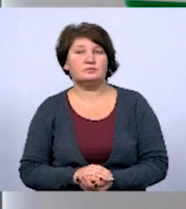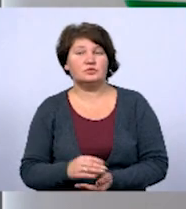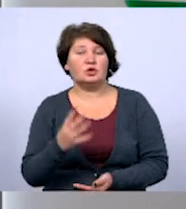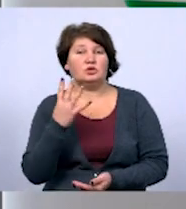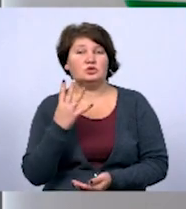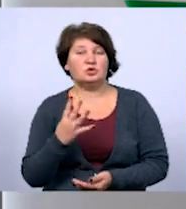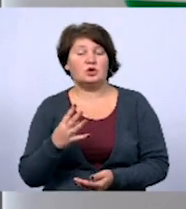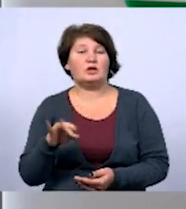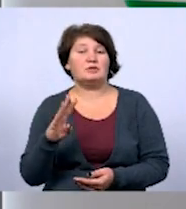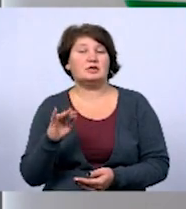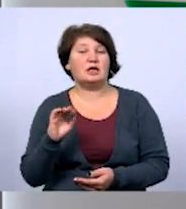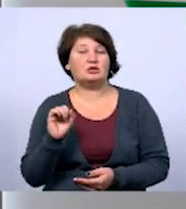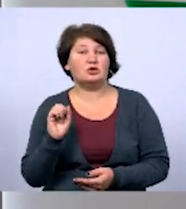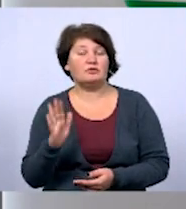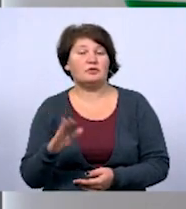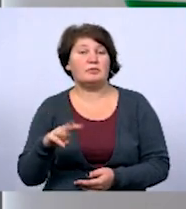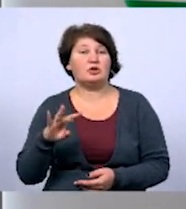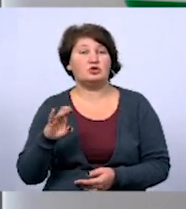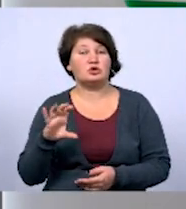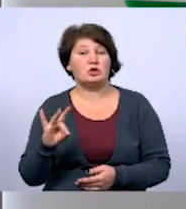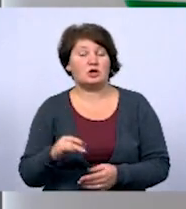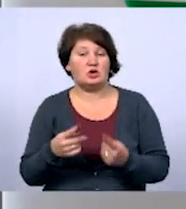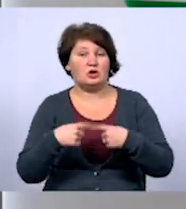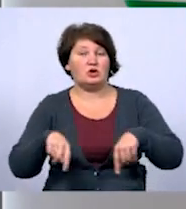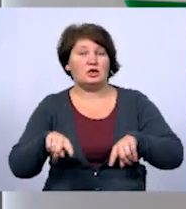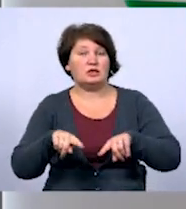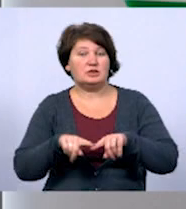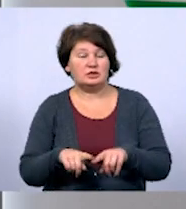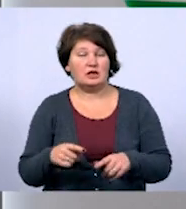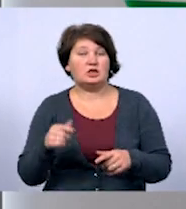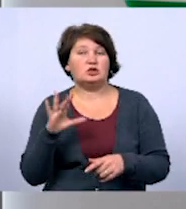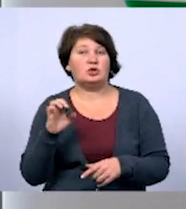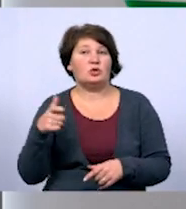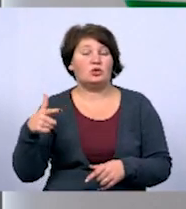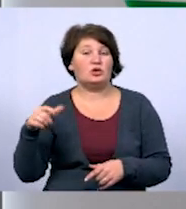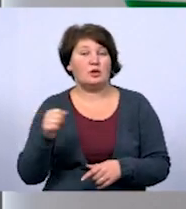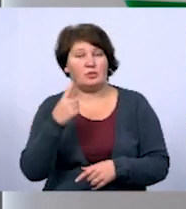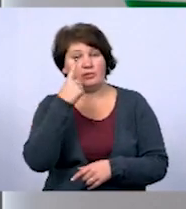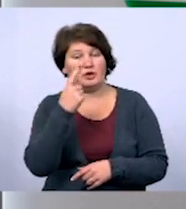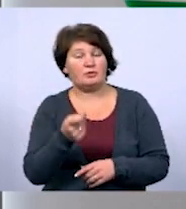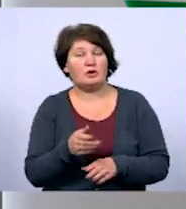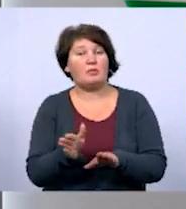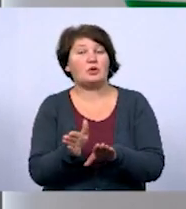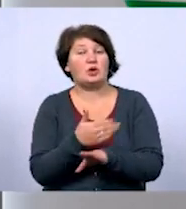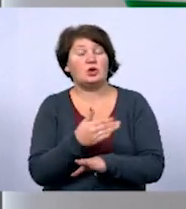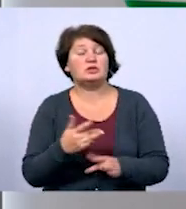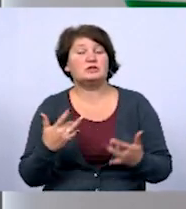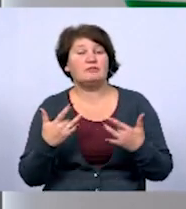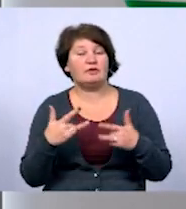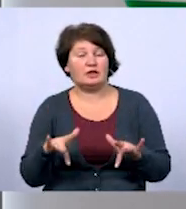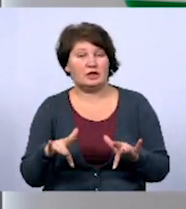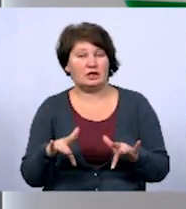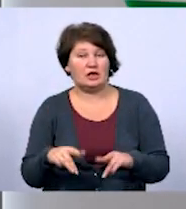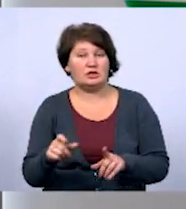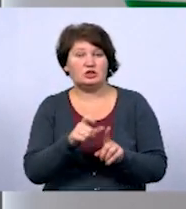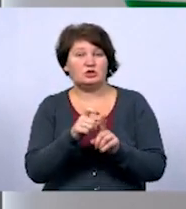Чотирьох адміністраторів та менеджера готелю державної організації «Резиденція Синьогора» попередили про звільнення. За словами